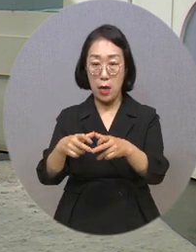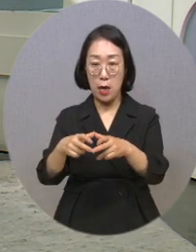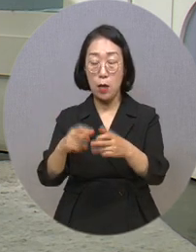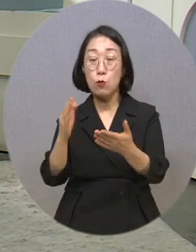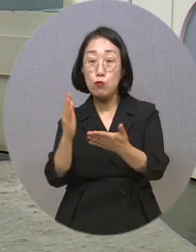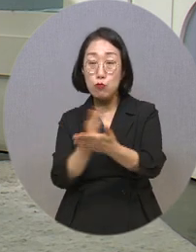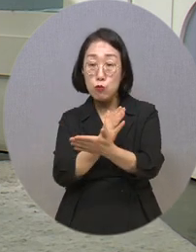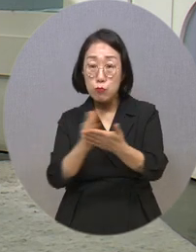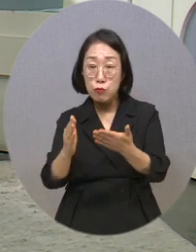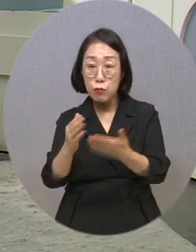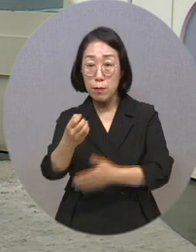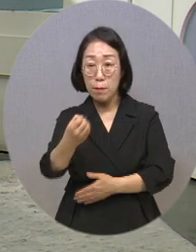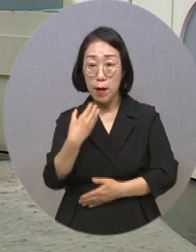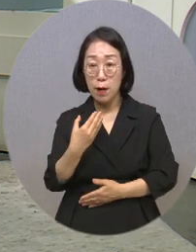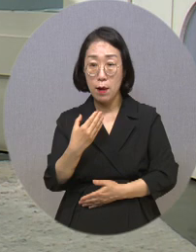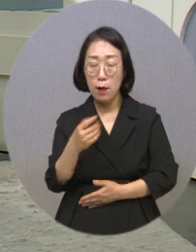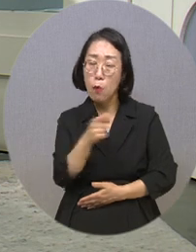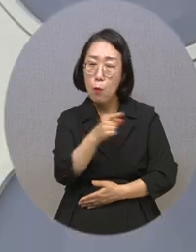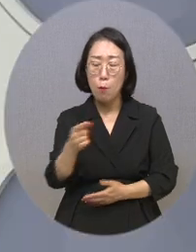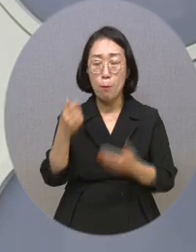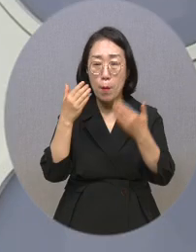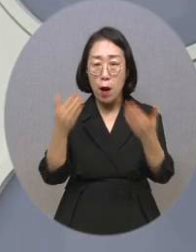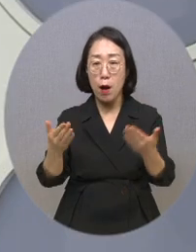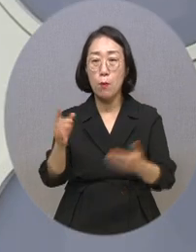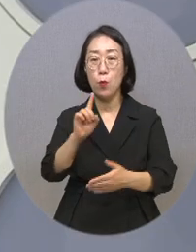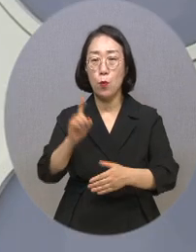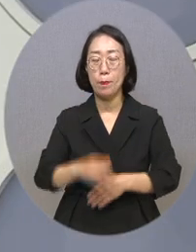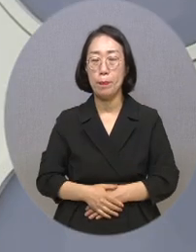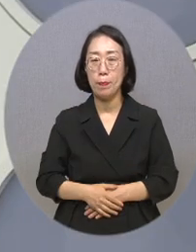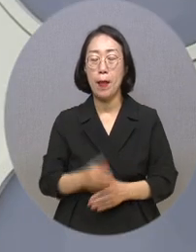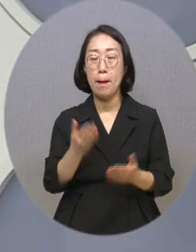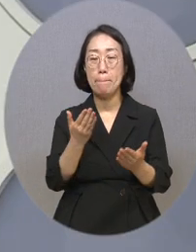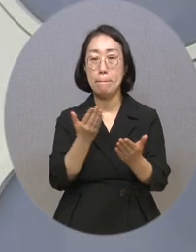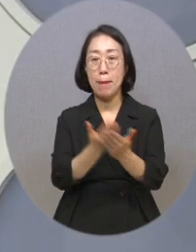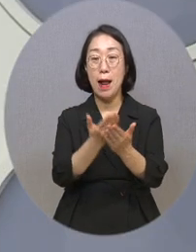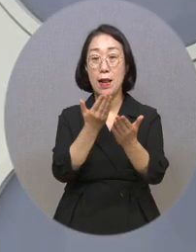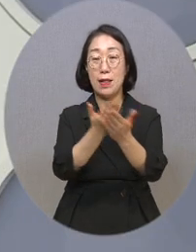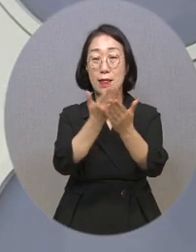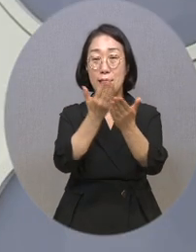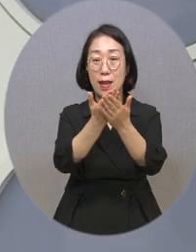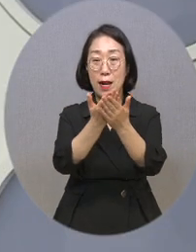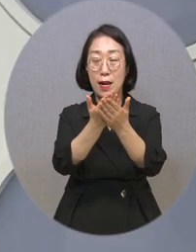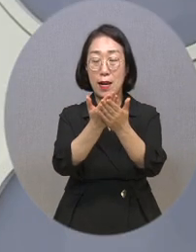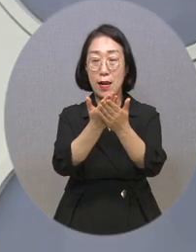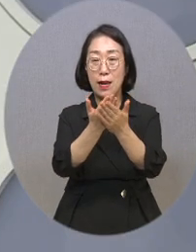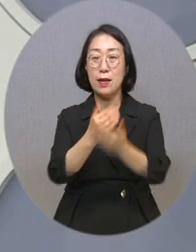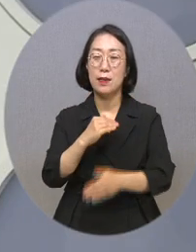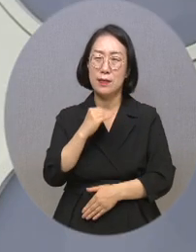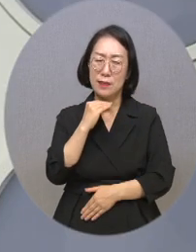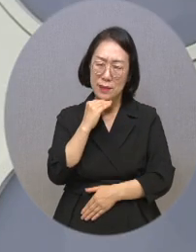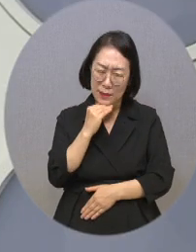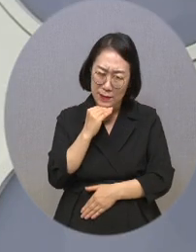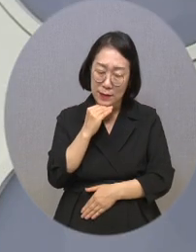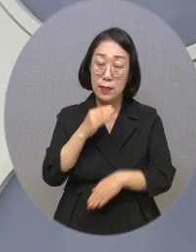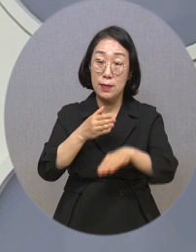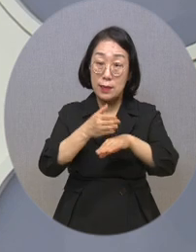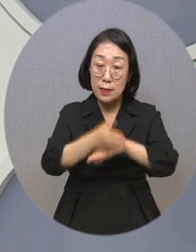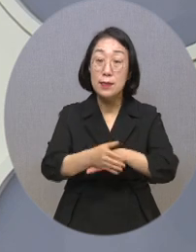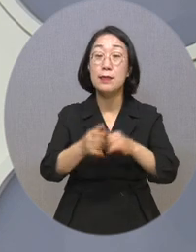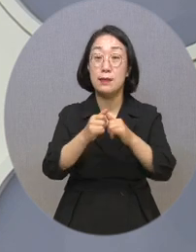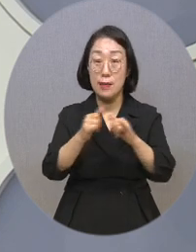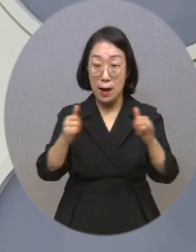돼 있다고 그러는데. 네, 그러니까 발달이 지연되고 있는 사람들을 이제 발달